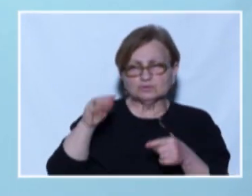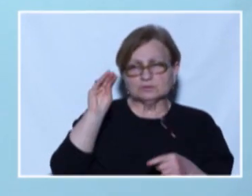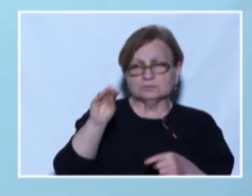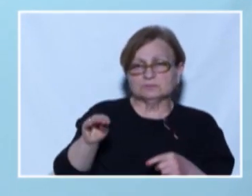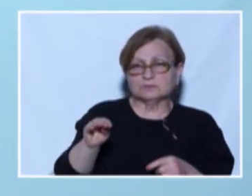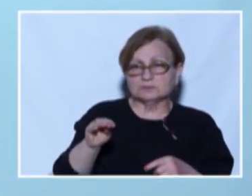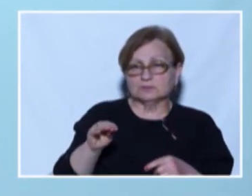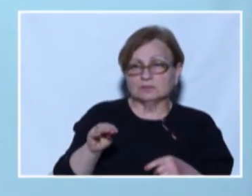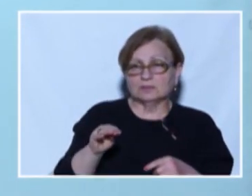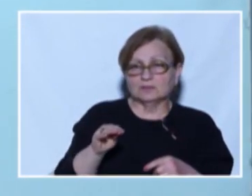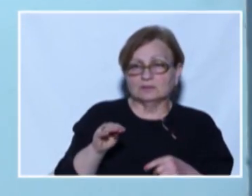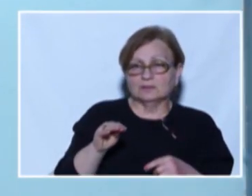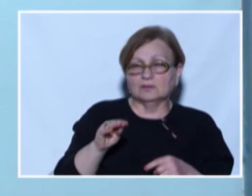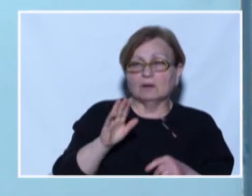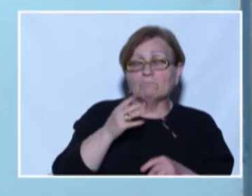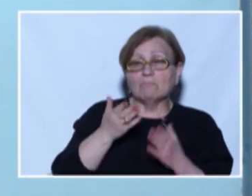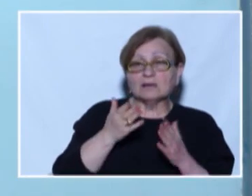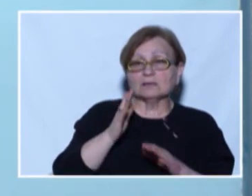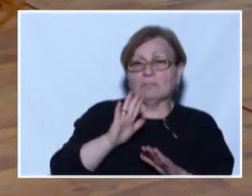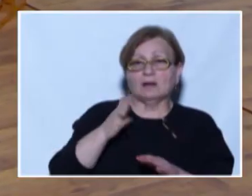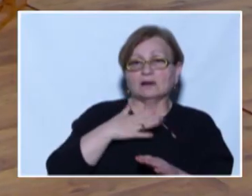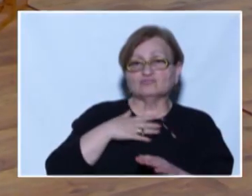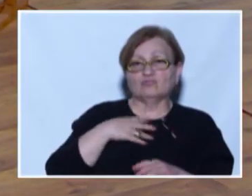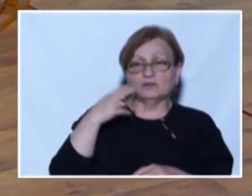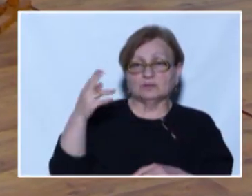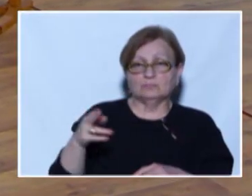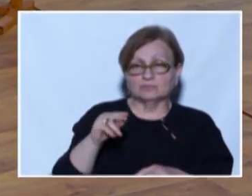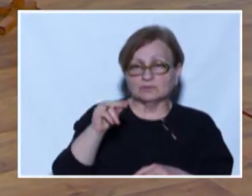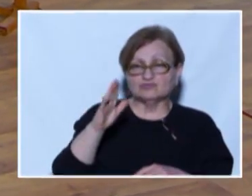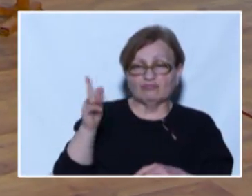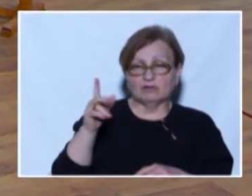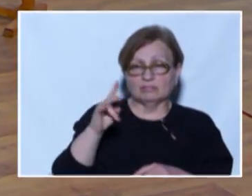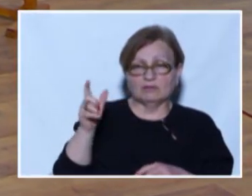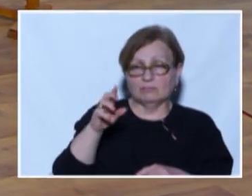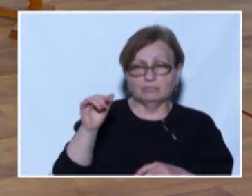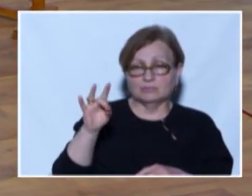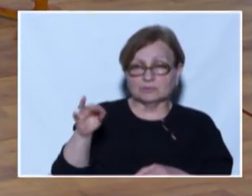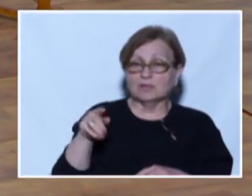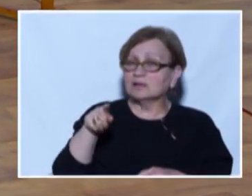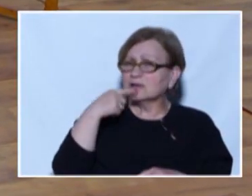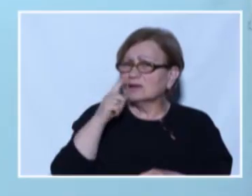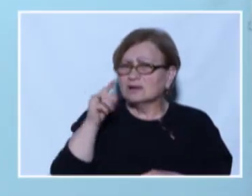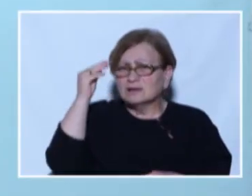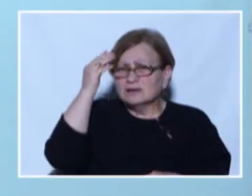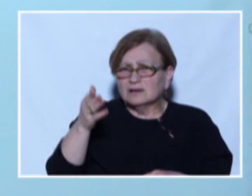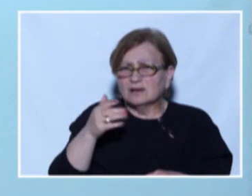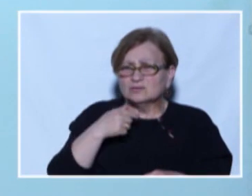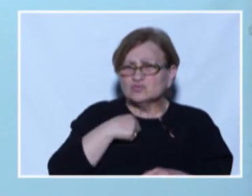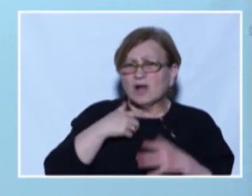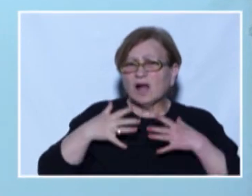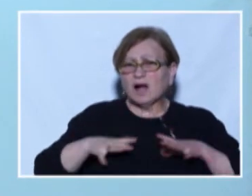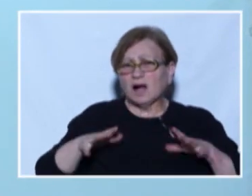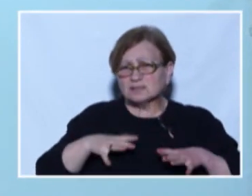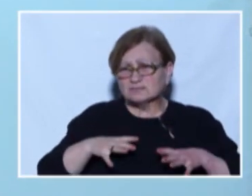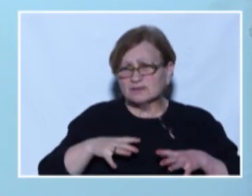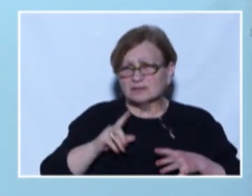ვაჟა-ფშაველამ ეს, მაგრამ არა ჩვენებურიო? რას გულისხმობს ამაში? იმას გულისხმობს, რომ ხანდახან ჩვენ ქართველებს